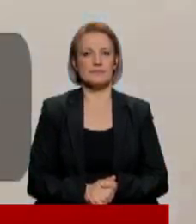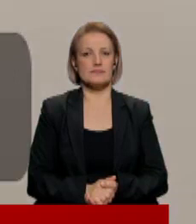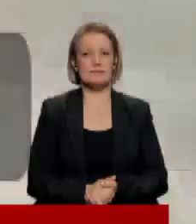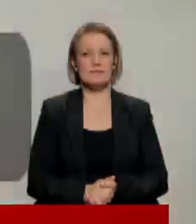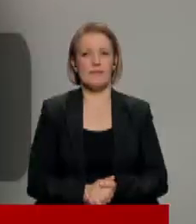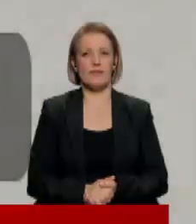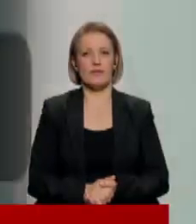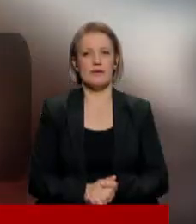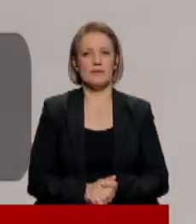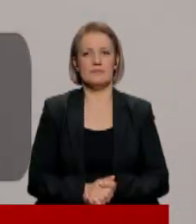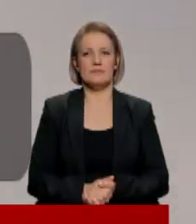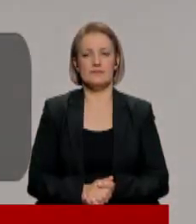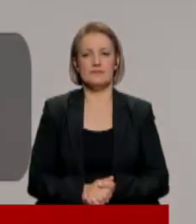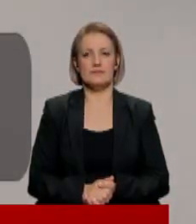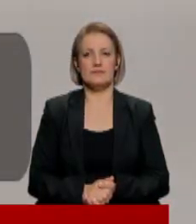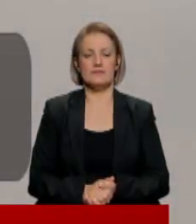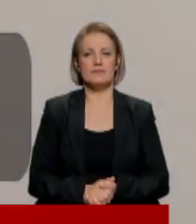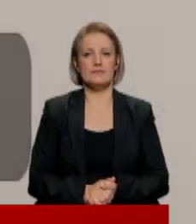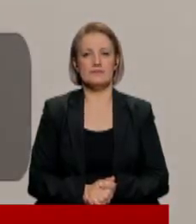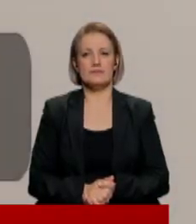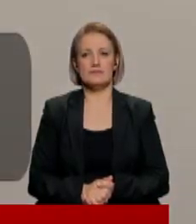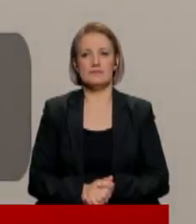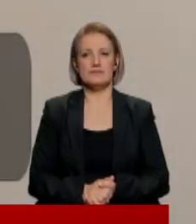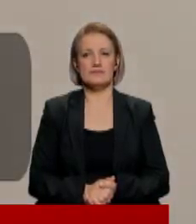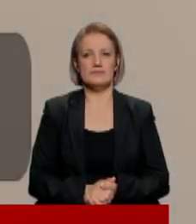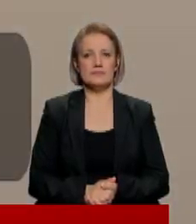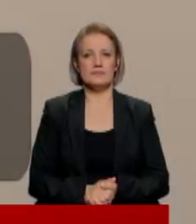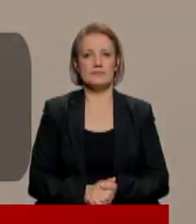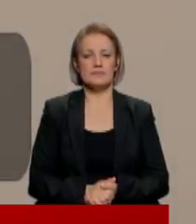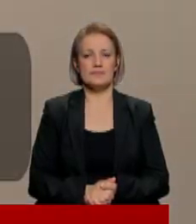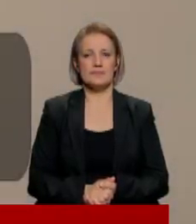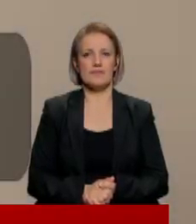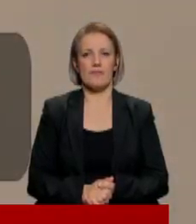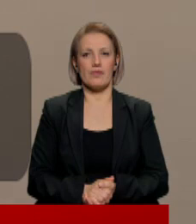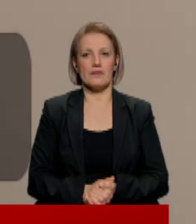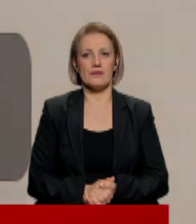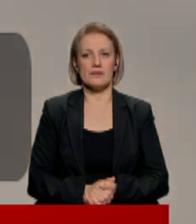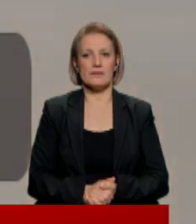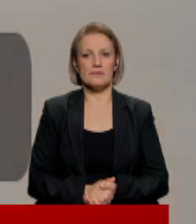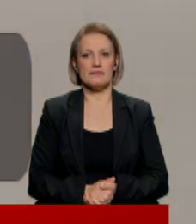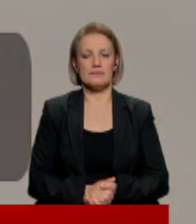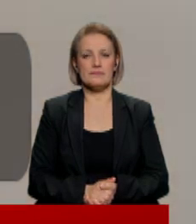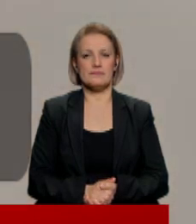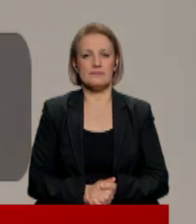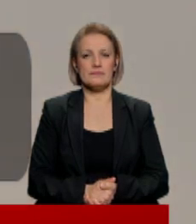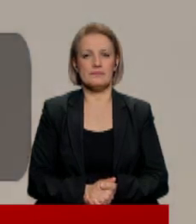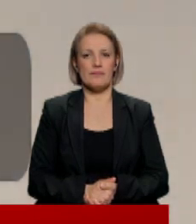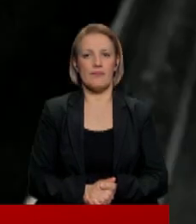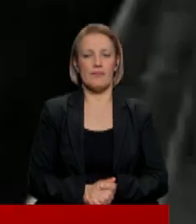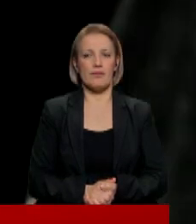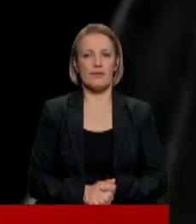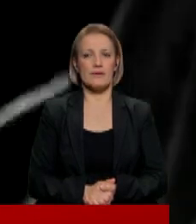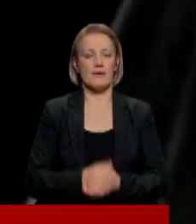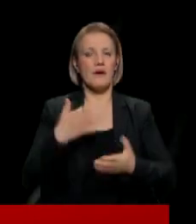Resmi kurum arabası. Araba kaldı altında. Araba kaldı. Var var. Abi itfaiye kaldı